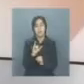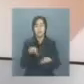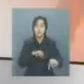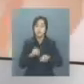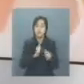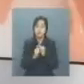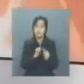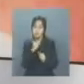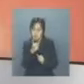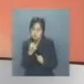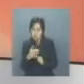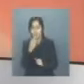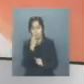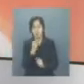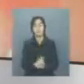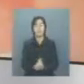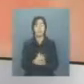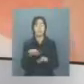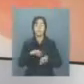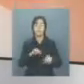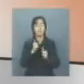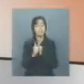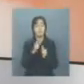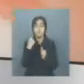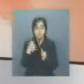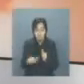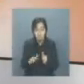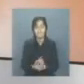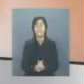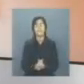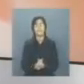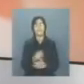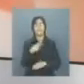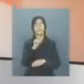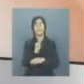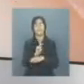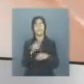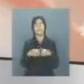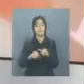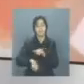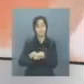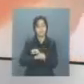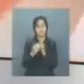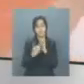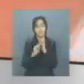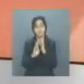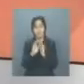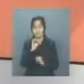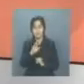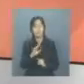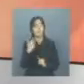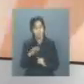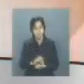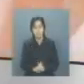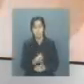ได้หรือไม่ซึ่งถ้าหากจัดการแข่งขันไม่ได้นะคะนายเดวินชิดชอบประธานสโมสรบุรีรัมย์ PA ได้ประกาศออกมาแล้วนะคะ